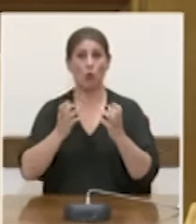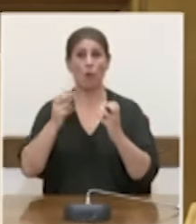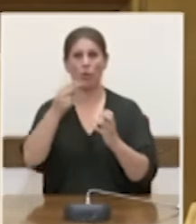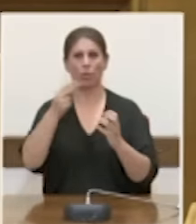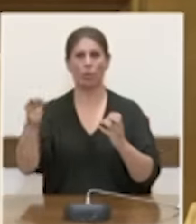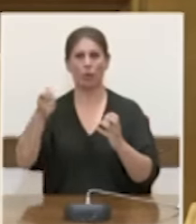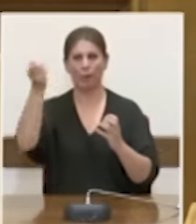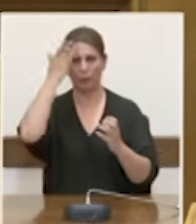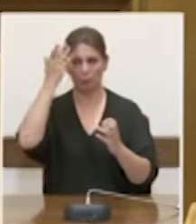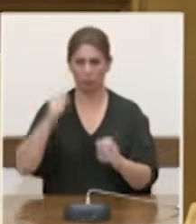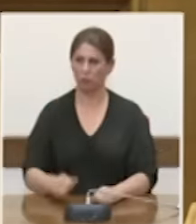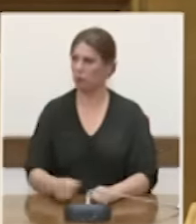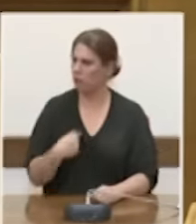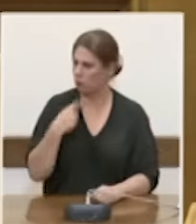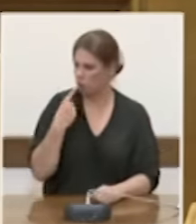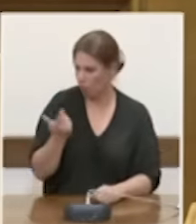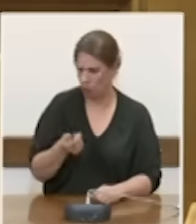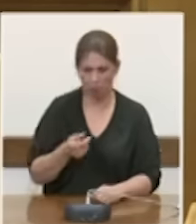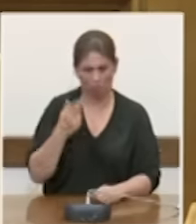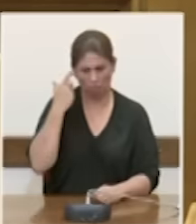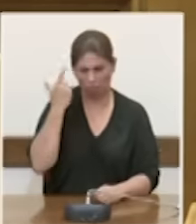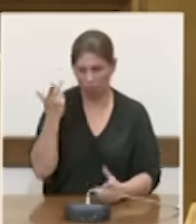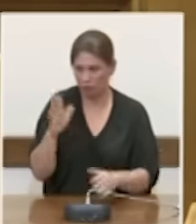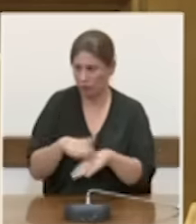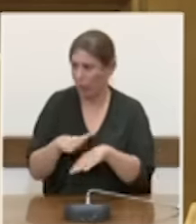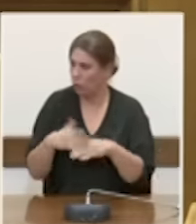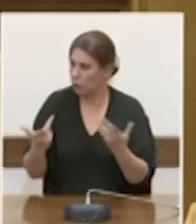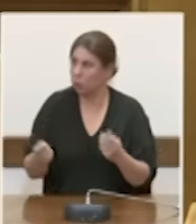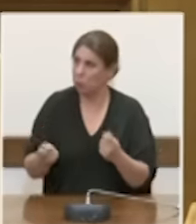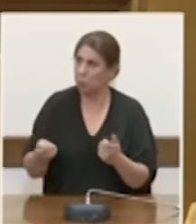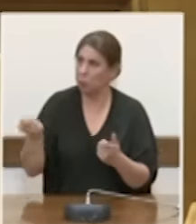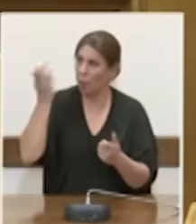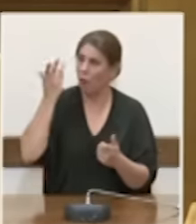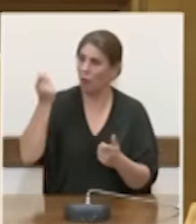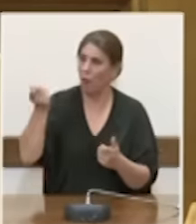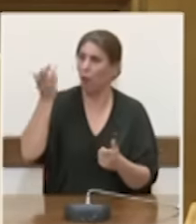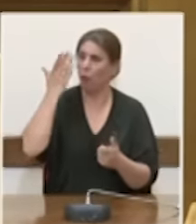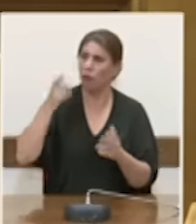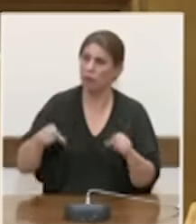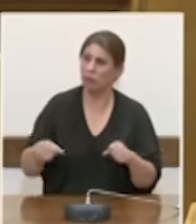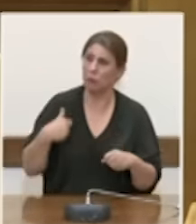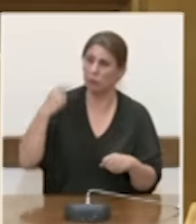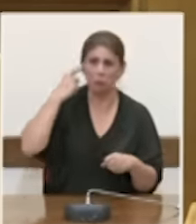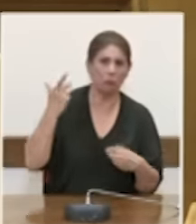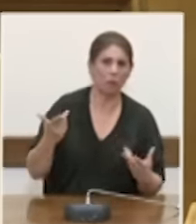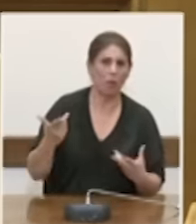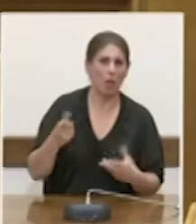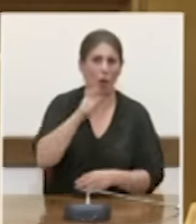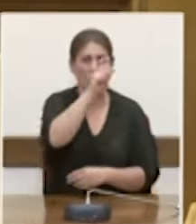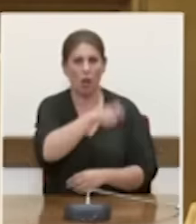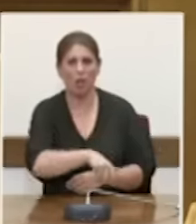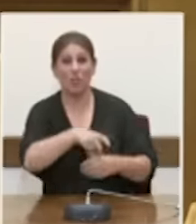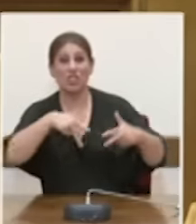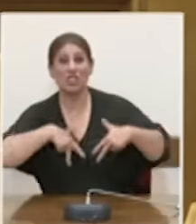τον ανήξερο για τις πραγματικές αιτίες του, ενώ ο ίδιος και η κυβέρνησή του είναι συνένοχοι σε αυτές